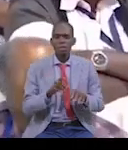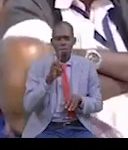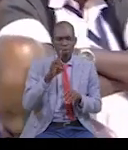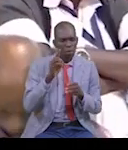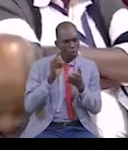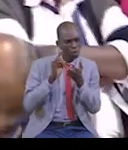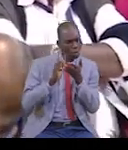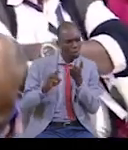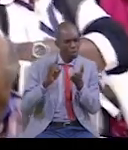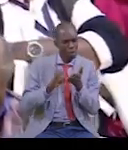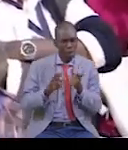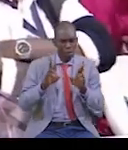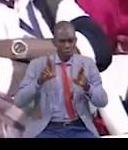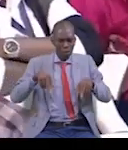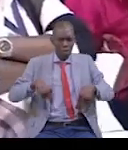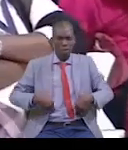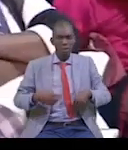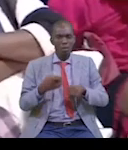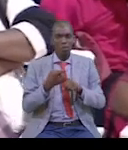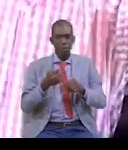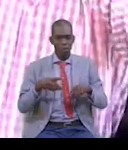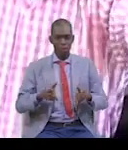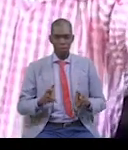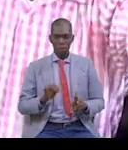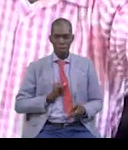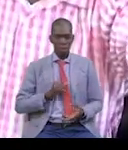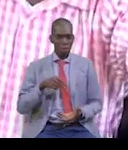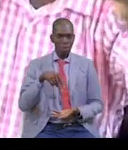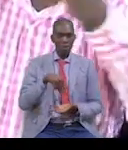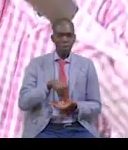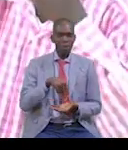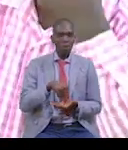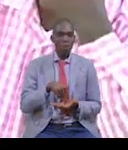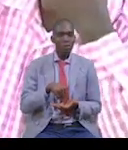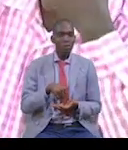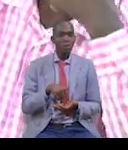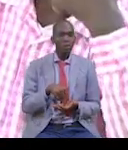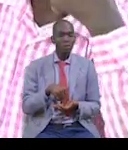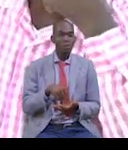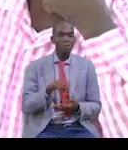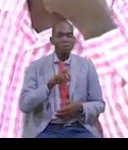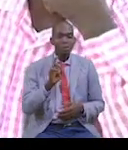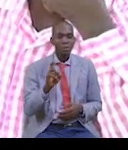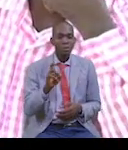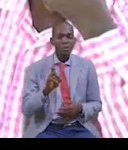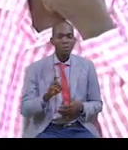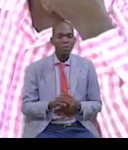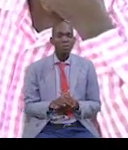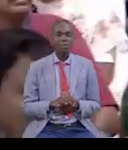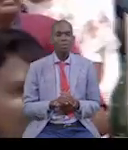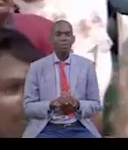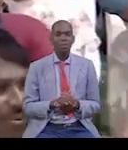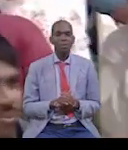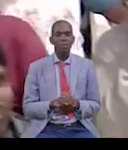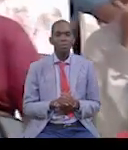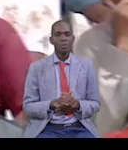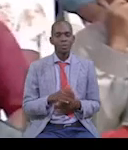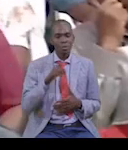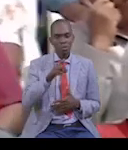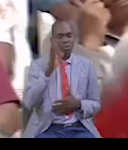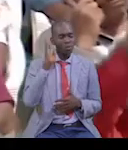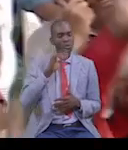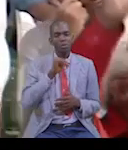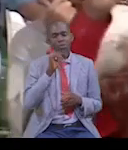అబ్జర్వ్ రిటైర్మెంట్ ఫ్రమ్ ద వే ఐ స్టాండ్? నేను నిలబడ్డ విధానం చూస్తే పదవి విరమణ ఏమైనా ఉందా? యు విల్ నాట్